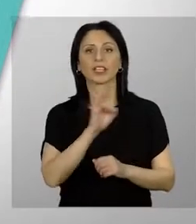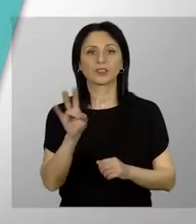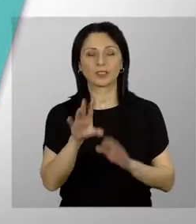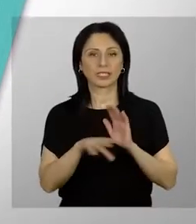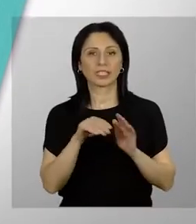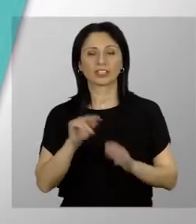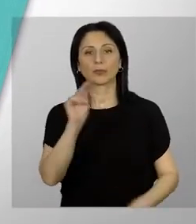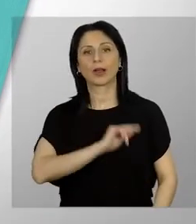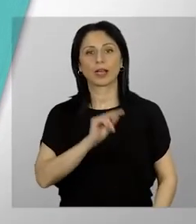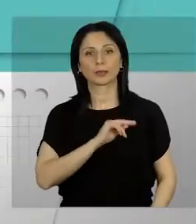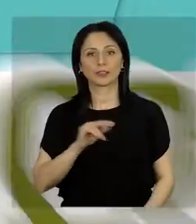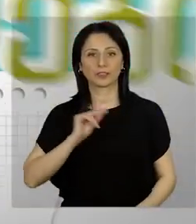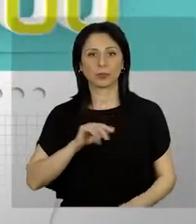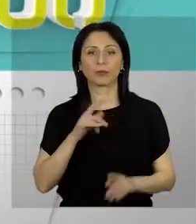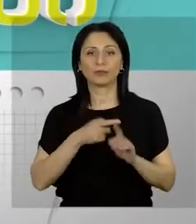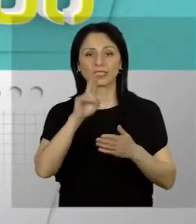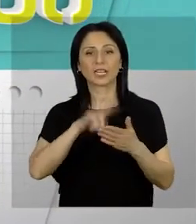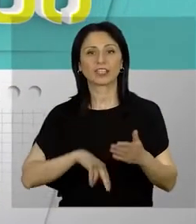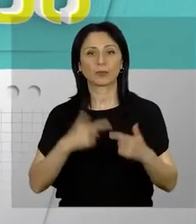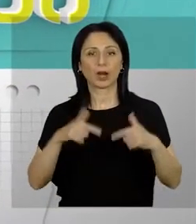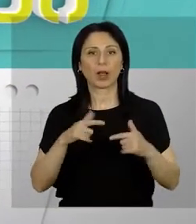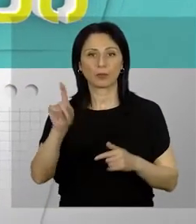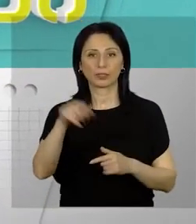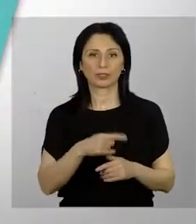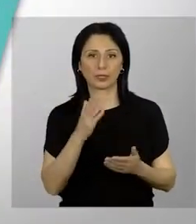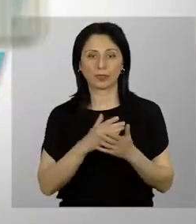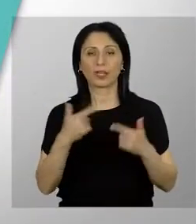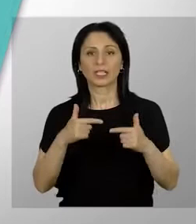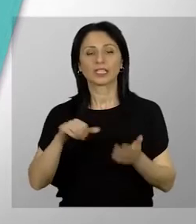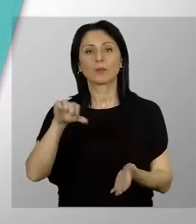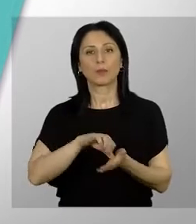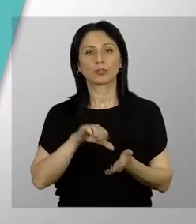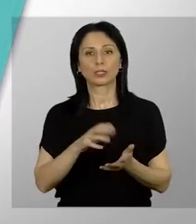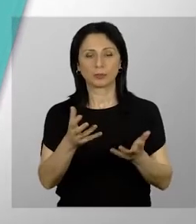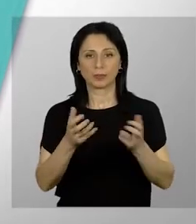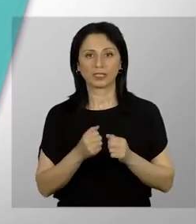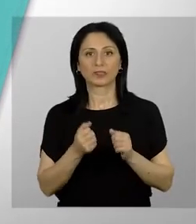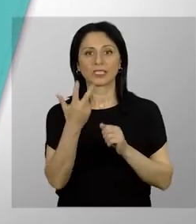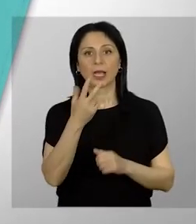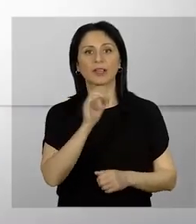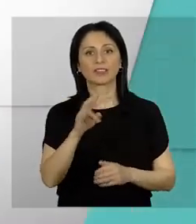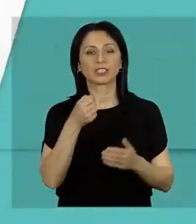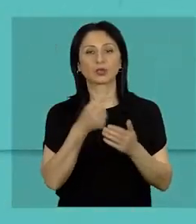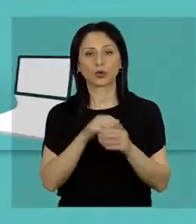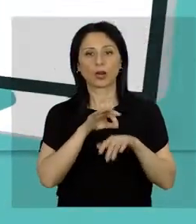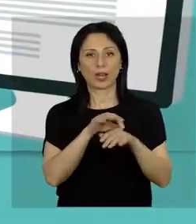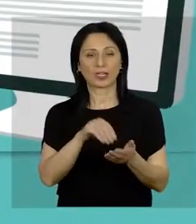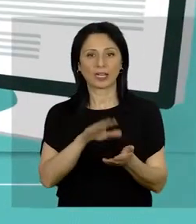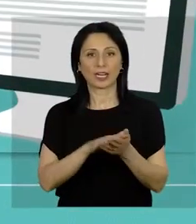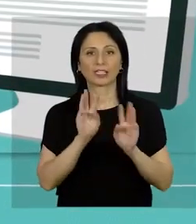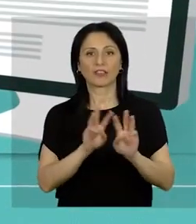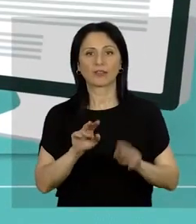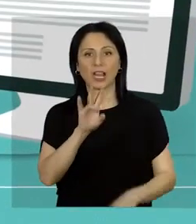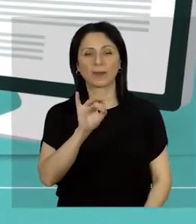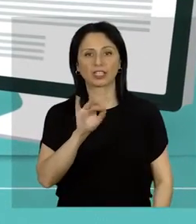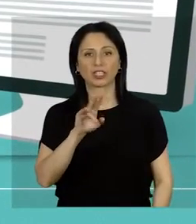11 ივნისიდან საარჩევნო ადმინისტრაციის მოხელის სასერტიფიკაციო გამოცდები იწყება. ტესტირებაში მონაწილეობის მისაღებად 3 ივნისის ჩათვლით გაიარეთ